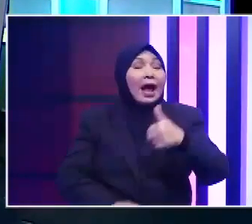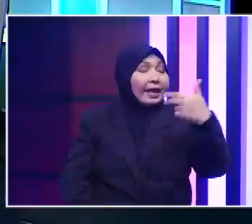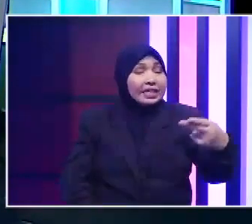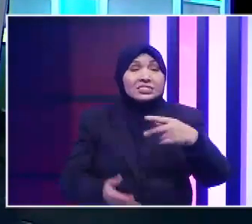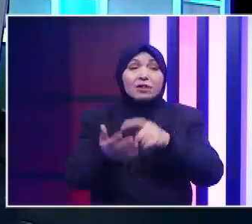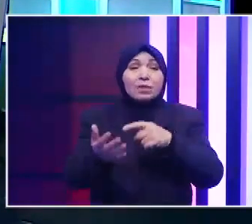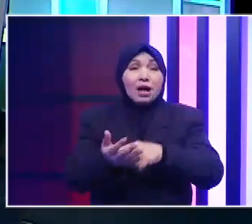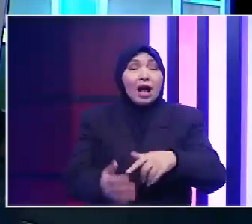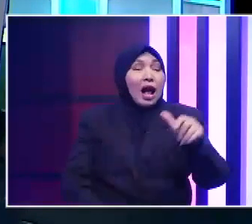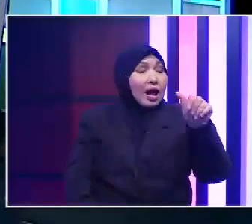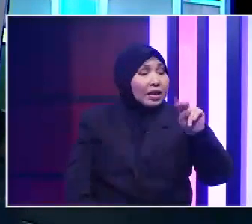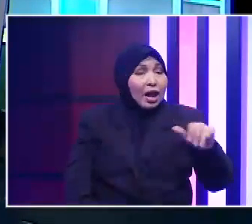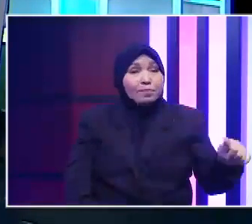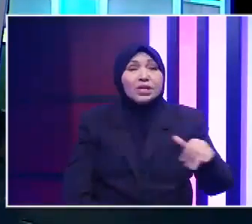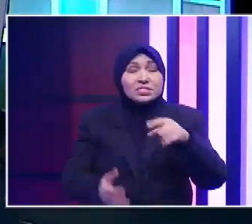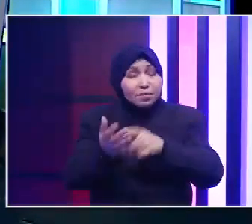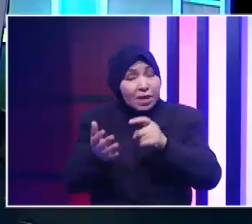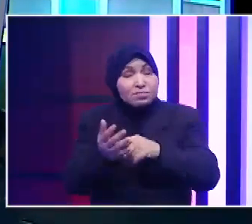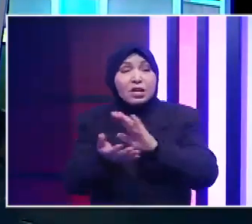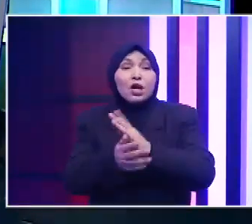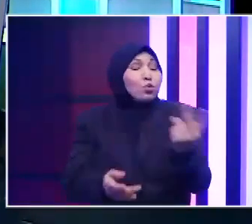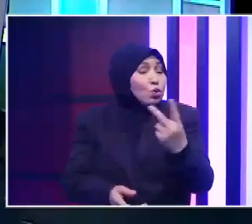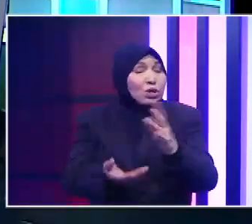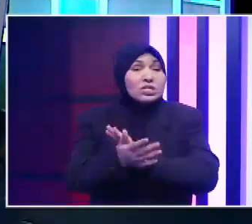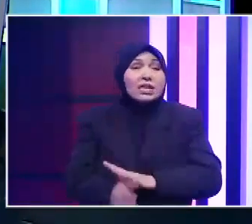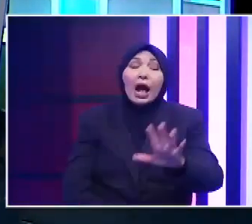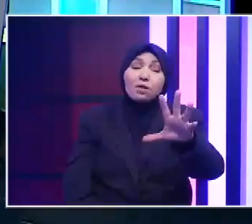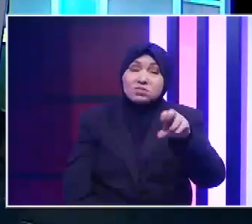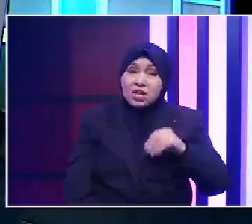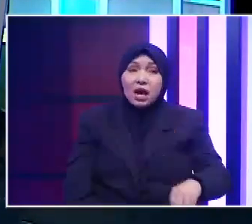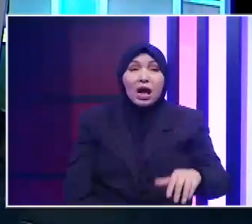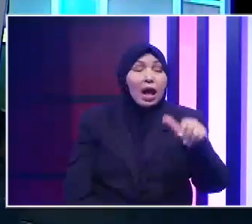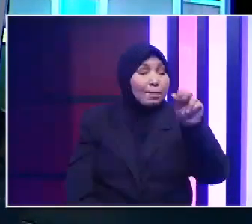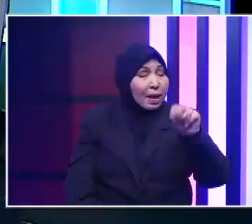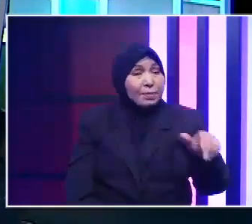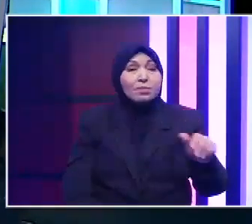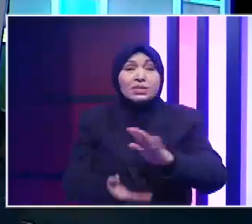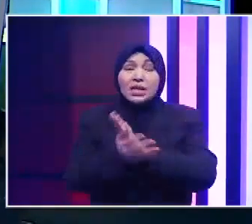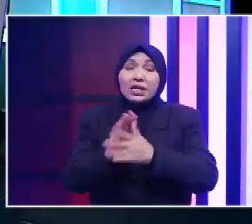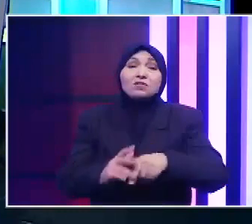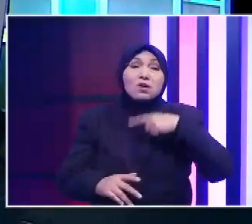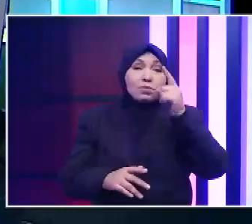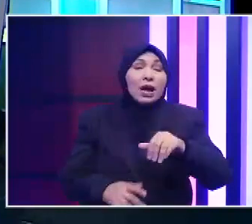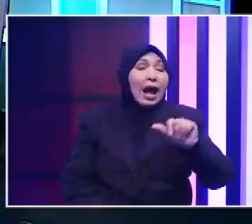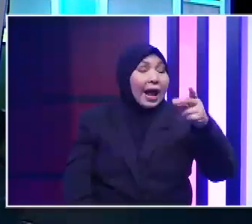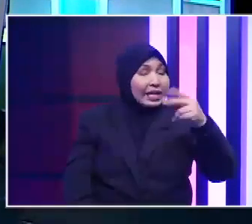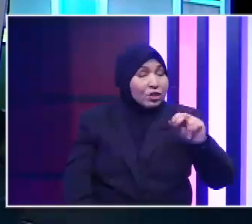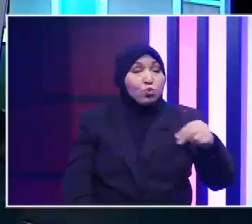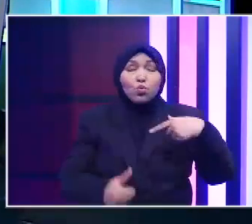hanya antara kadang2 jadi Hamzah lagi masak dulu